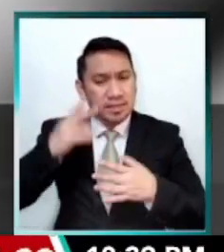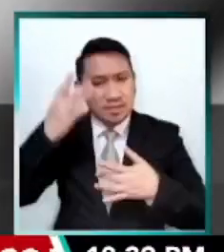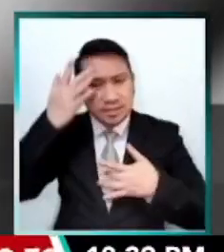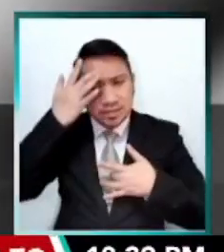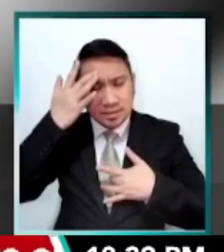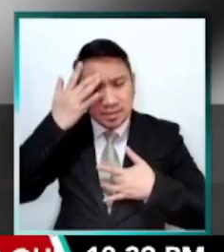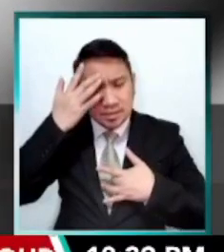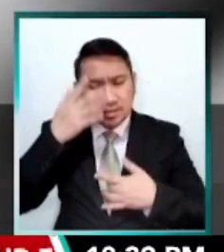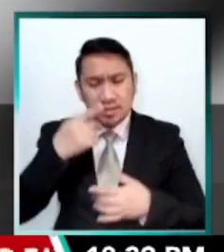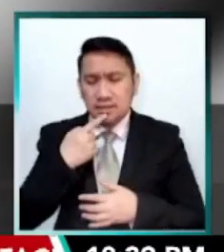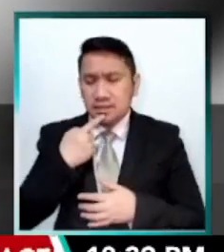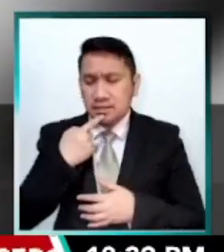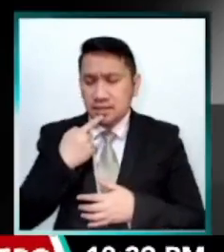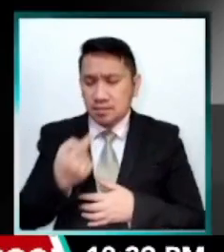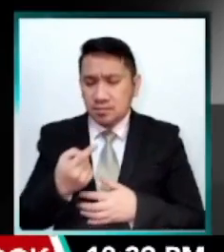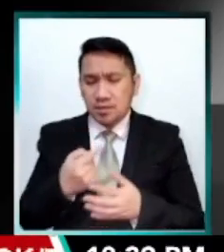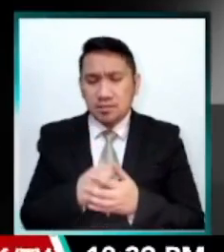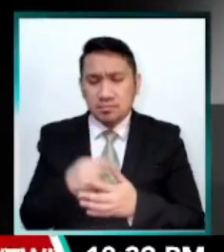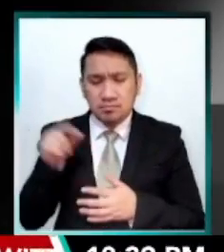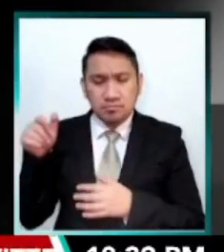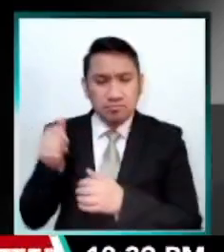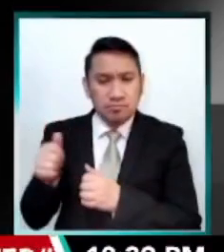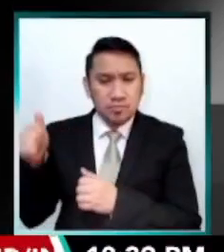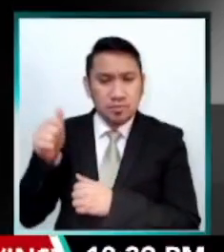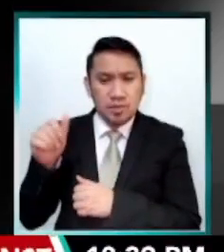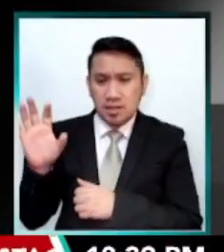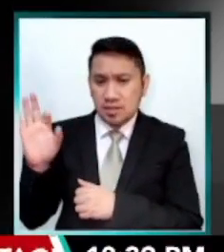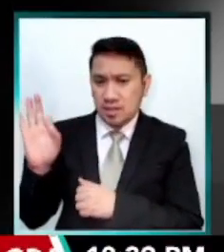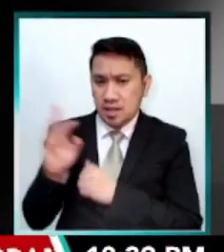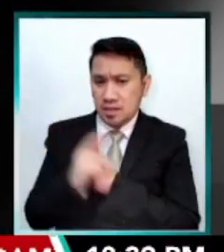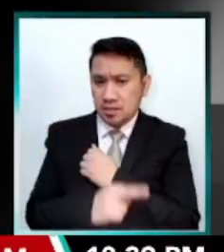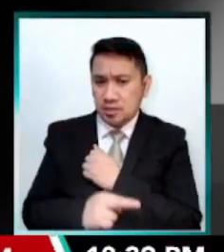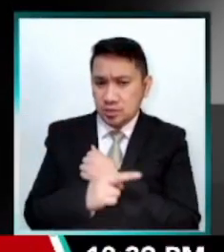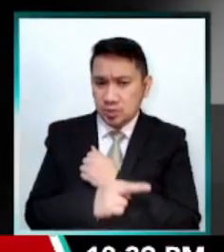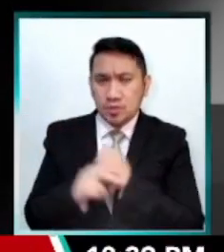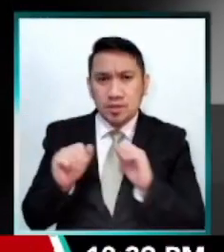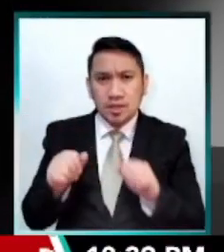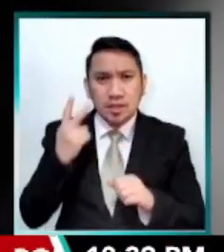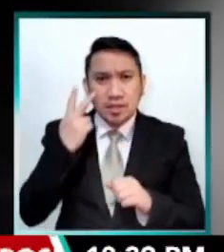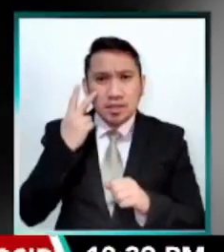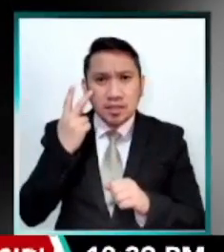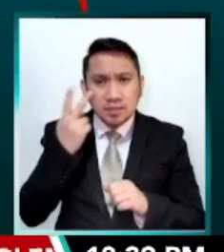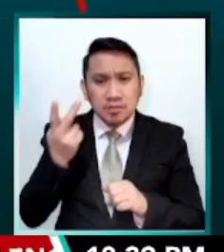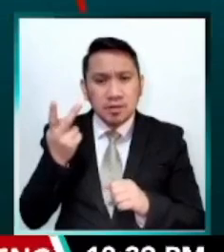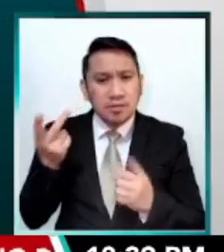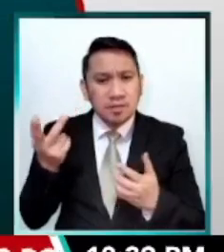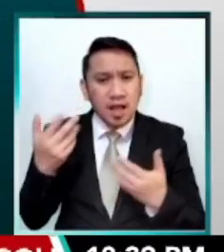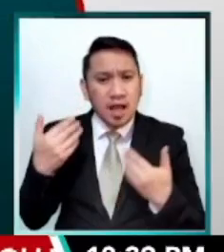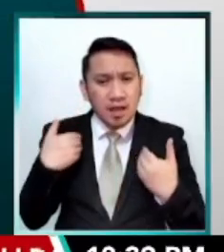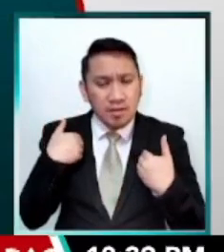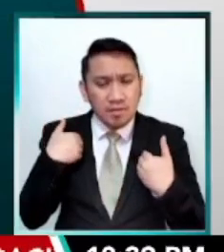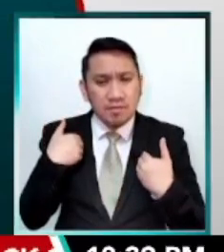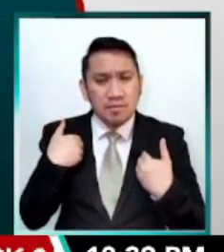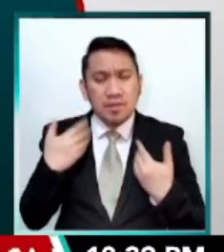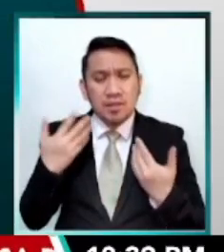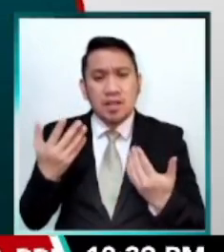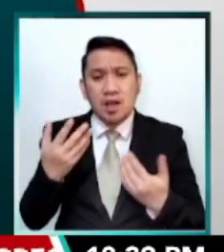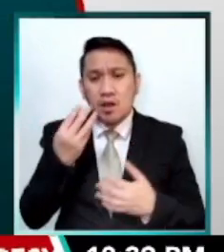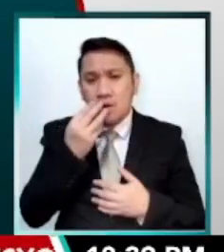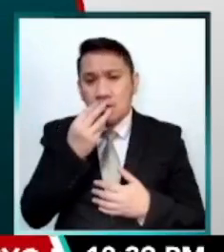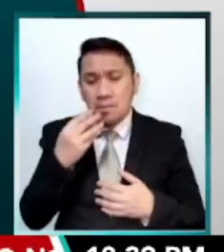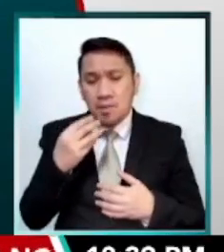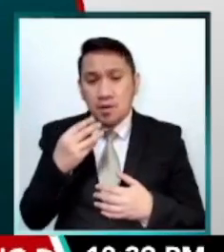Rosario Vergere, 9 na rehiyon sa bansa ang nakitaan ng mataas na kaso ng HFMD. Ito naman po ay manageable pat